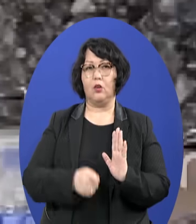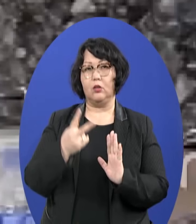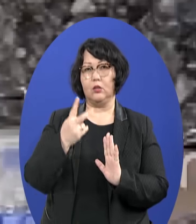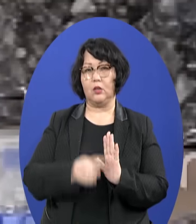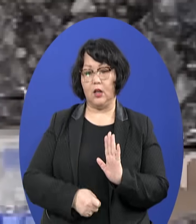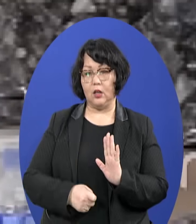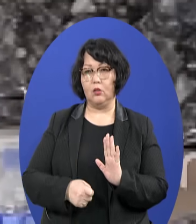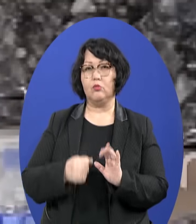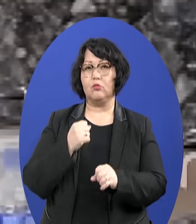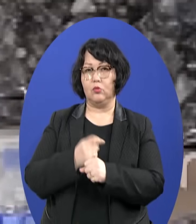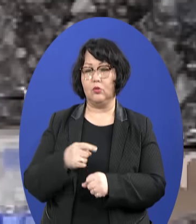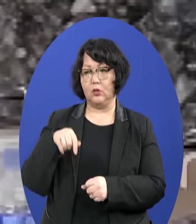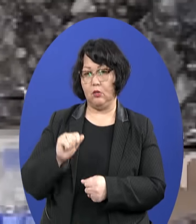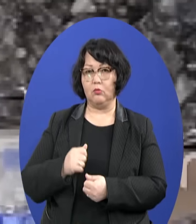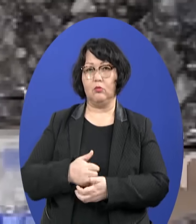гүйцэтгэлийг олгосон. За мөн